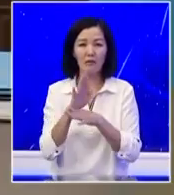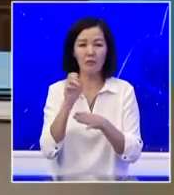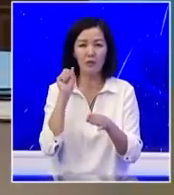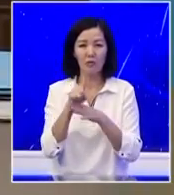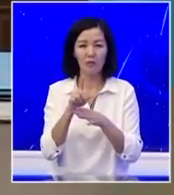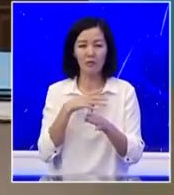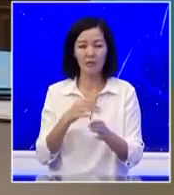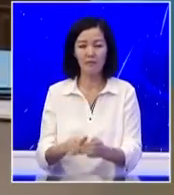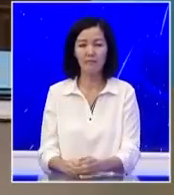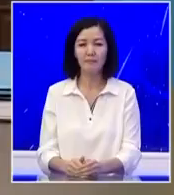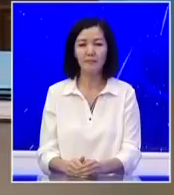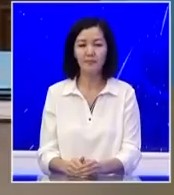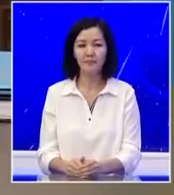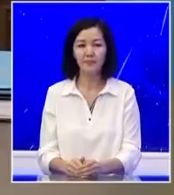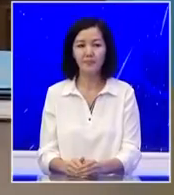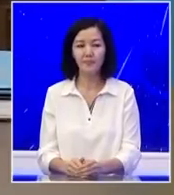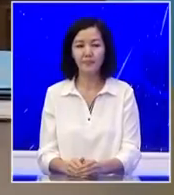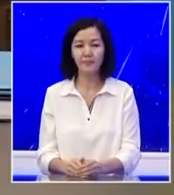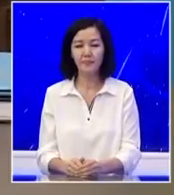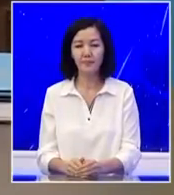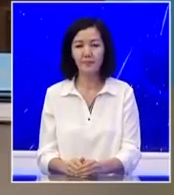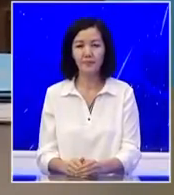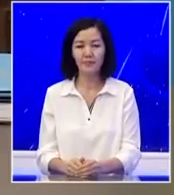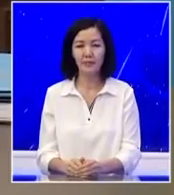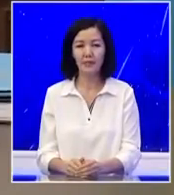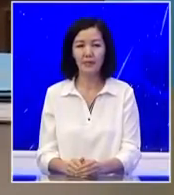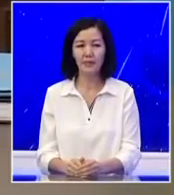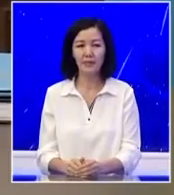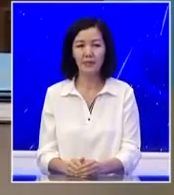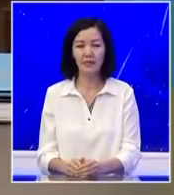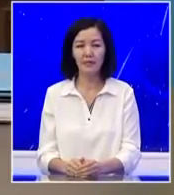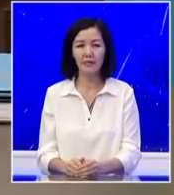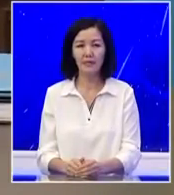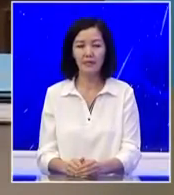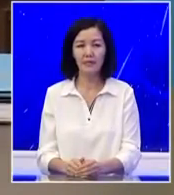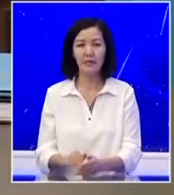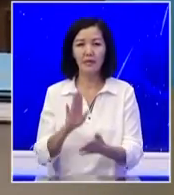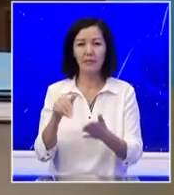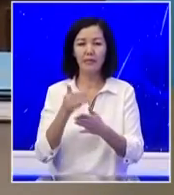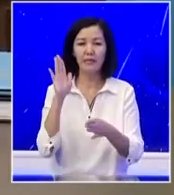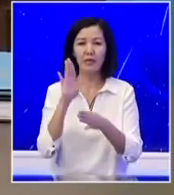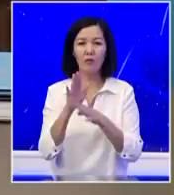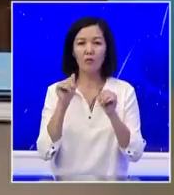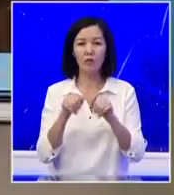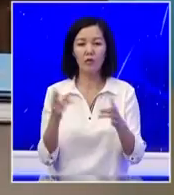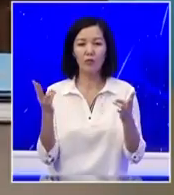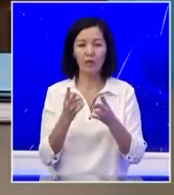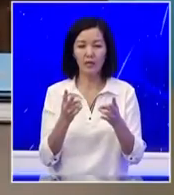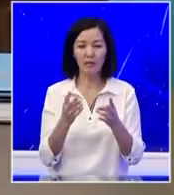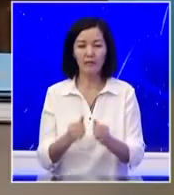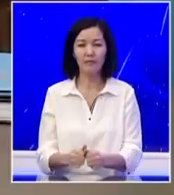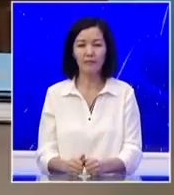тапсырды. Тоже вот постановление санврача давай принимаем. Понял, да? И сегодня обнародуйте его.